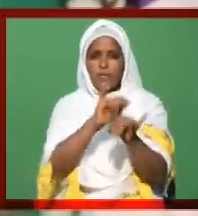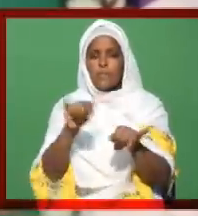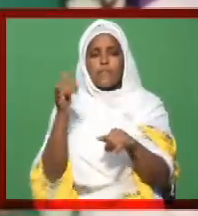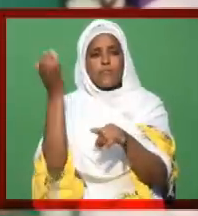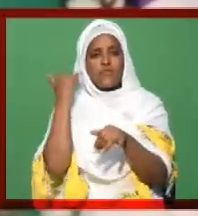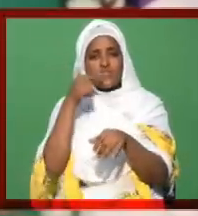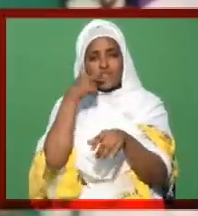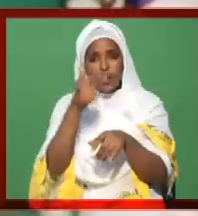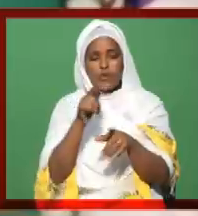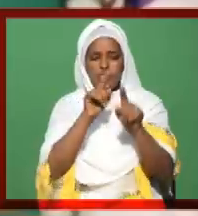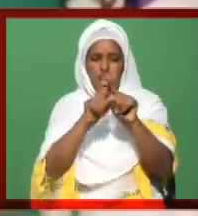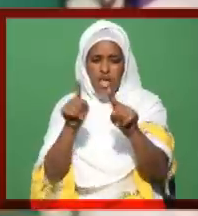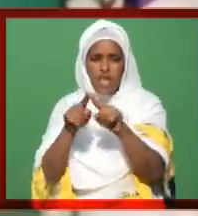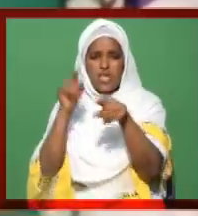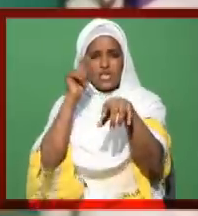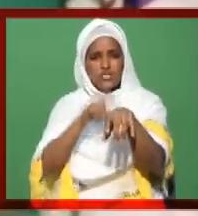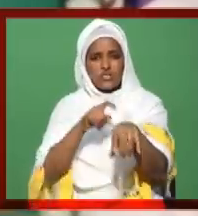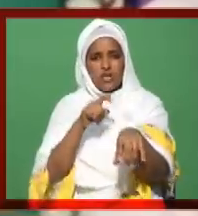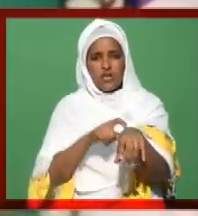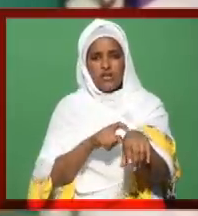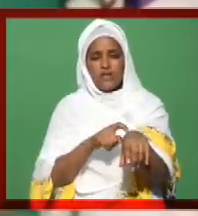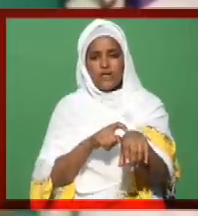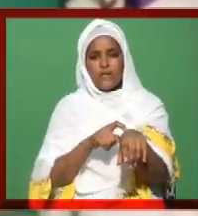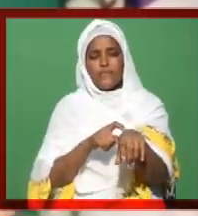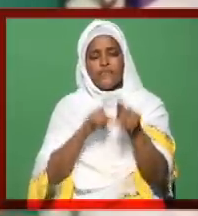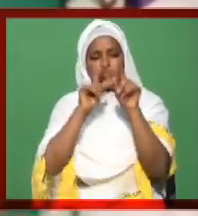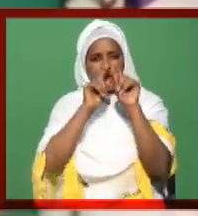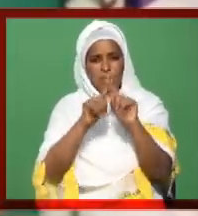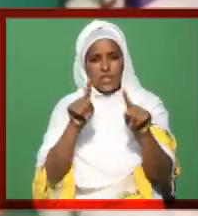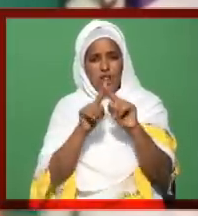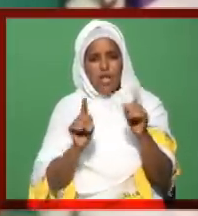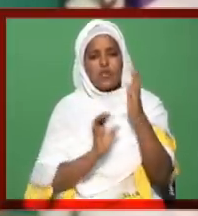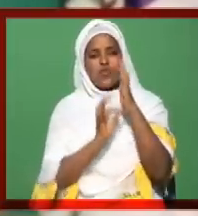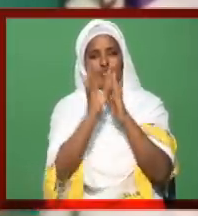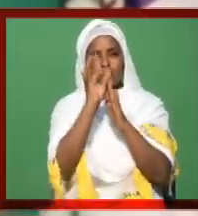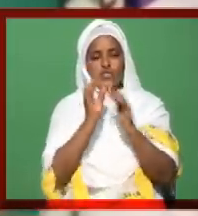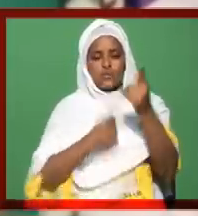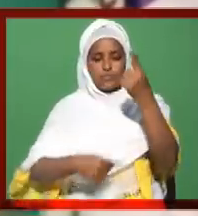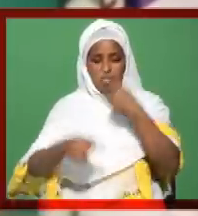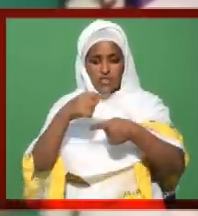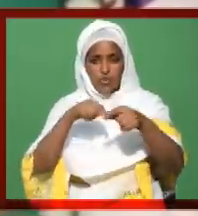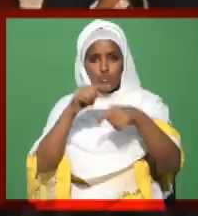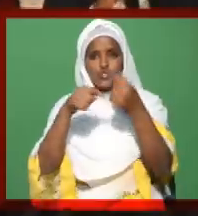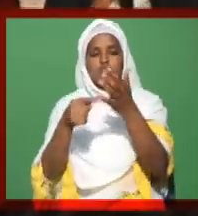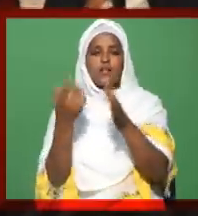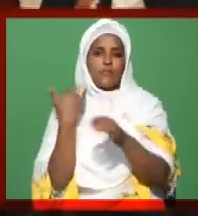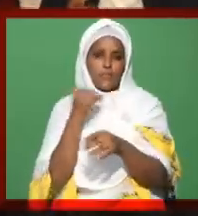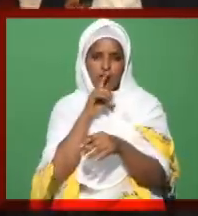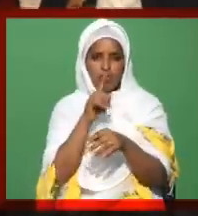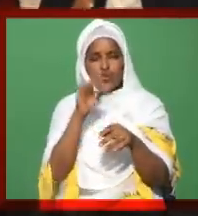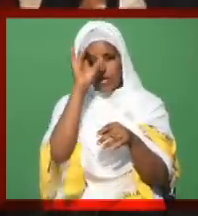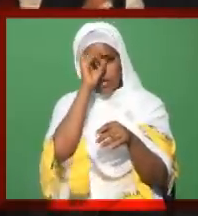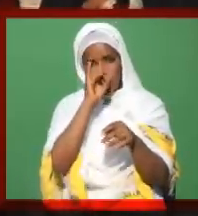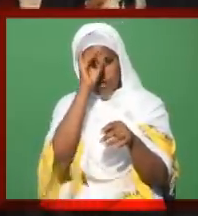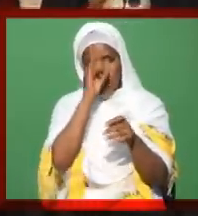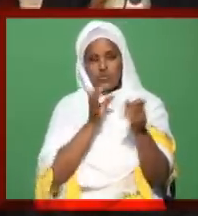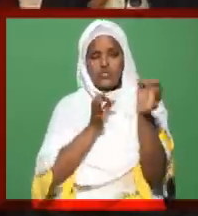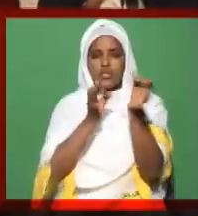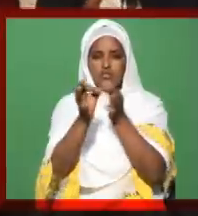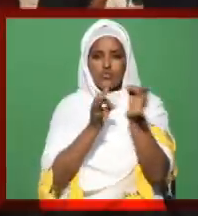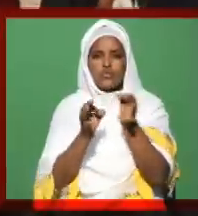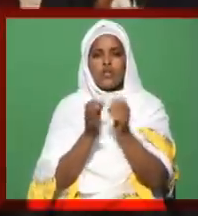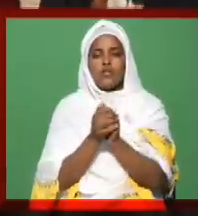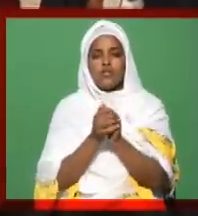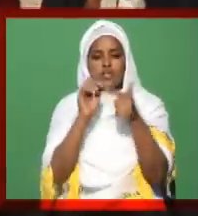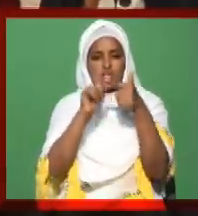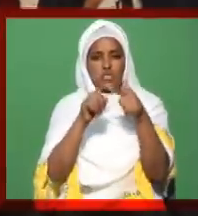دالنو بتالي ايو جزيات بتالي اي قطر متو سلنا برانو ياو لكا لكا انت قلت صوتان